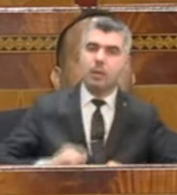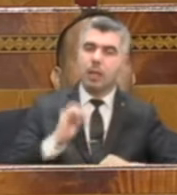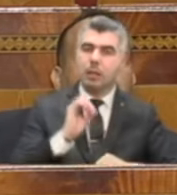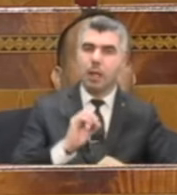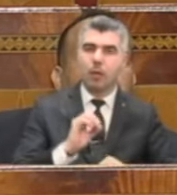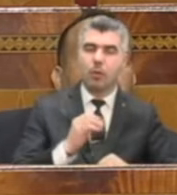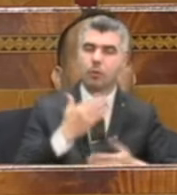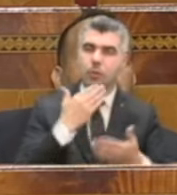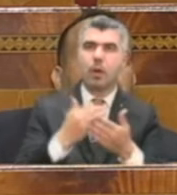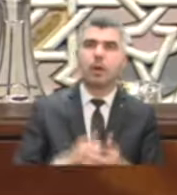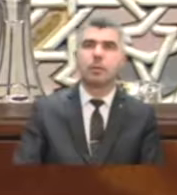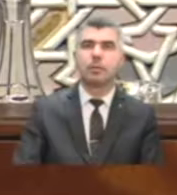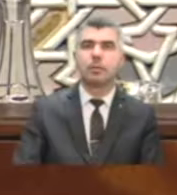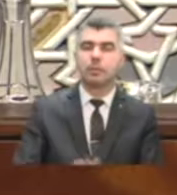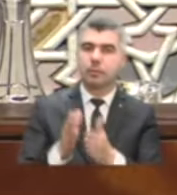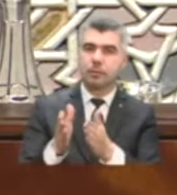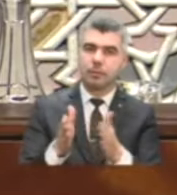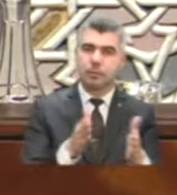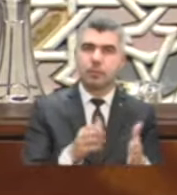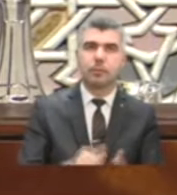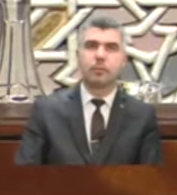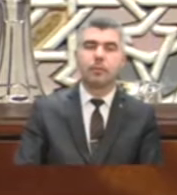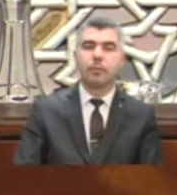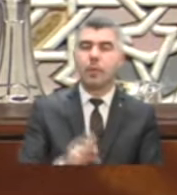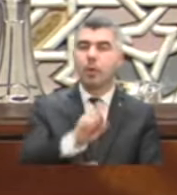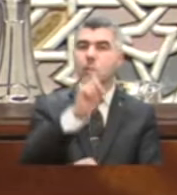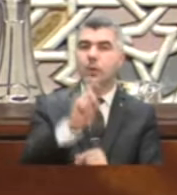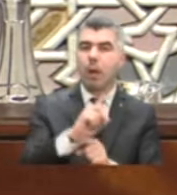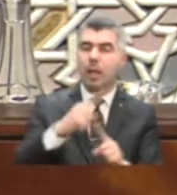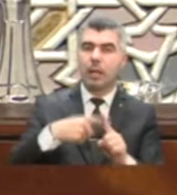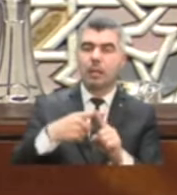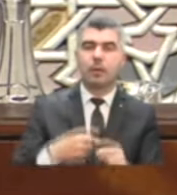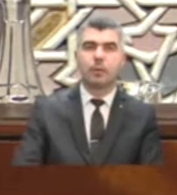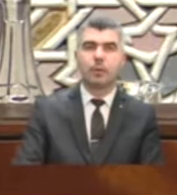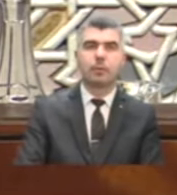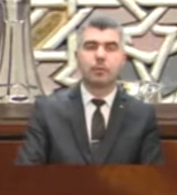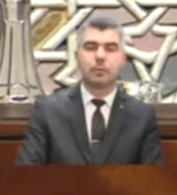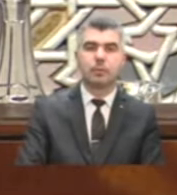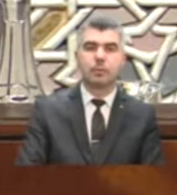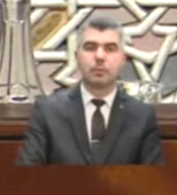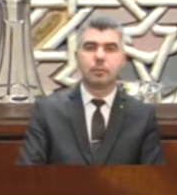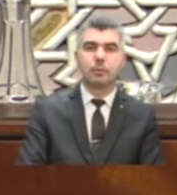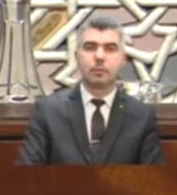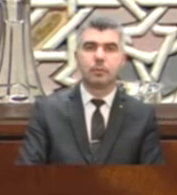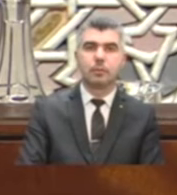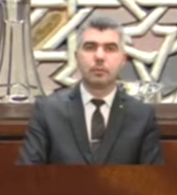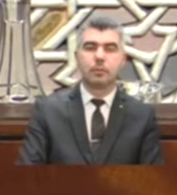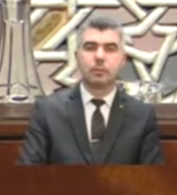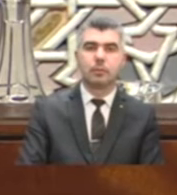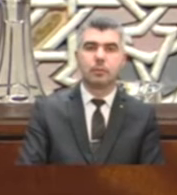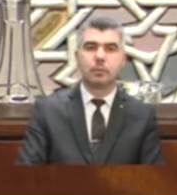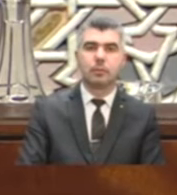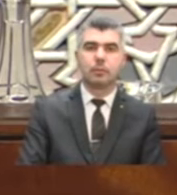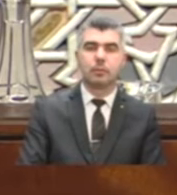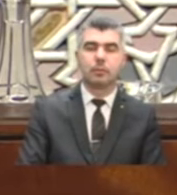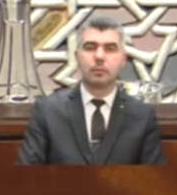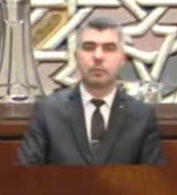وشكرا. شكرا سيد النائب. هل هناك تعقيبات اضافيه؟ بداوا من المعارضه